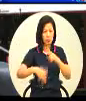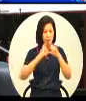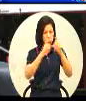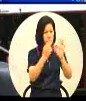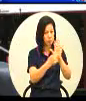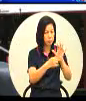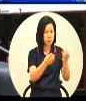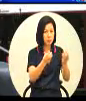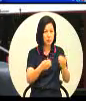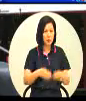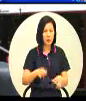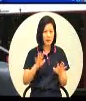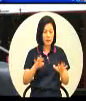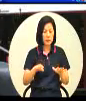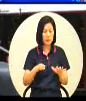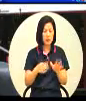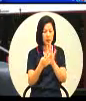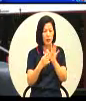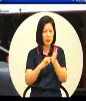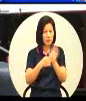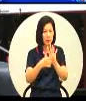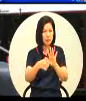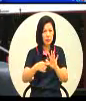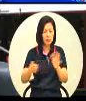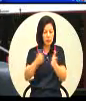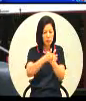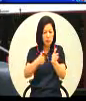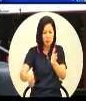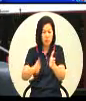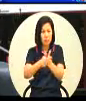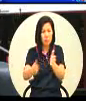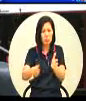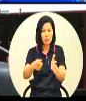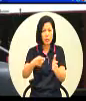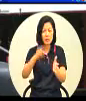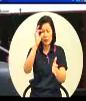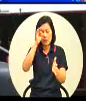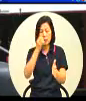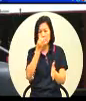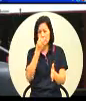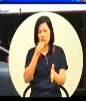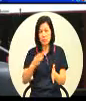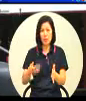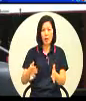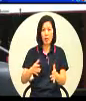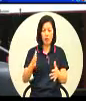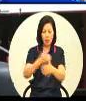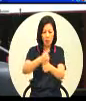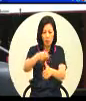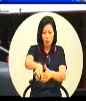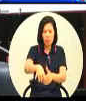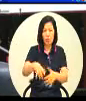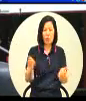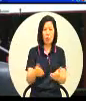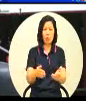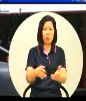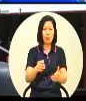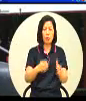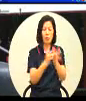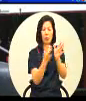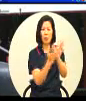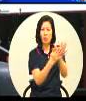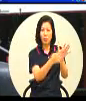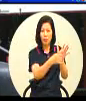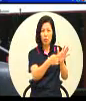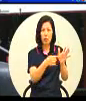示，由于景点入口处不是合法的上下车地点，加上找不到腹地新建，才会先贴告示牌应急，但不贴还